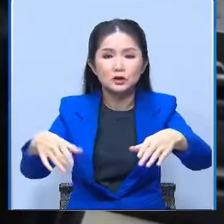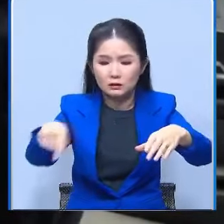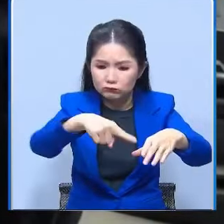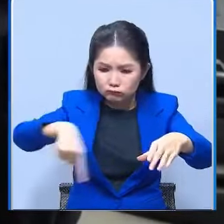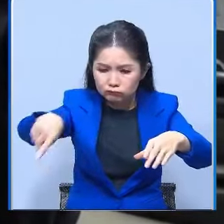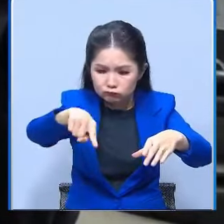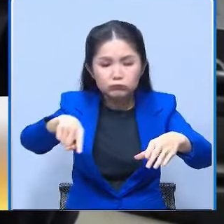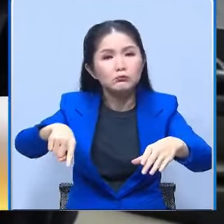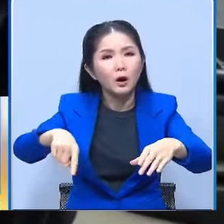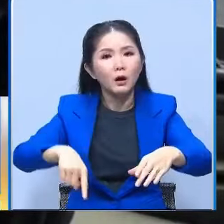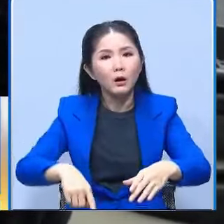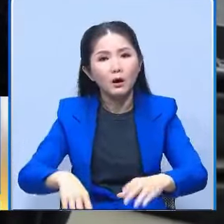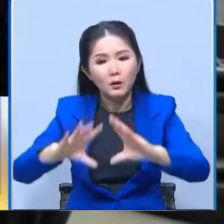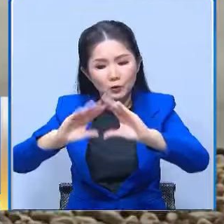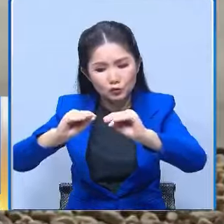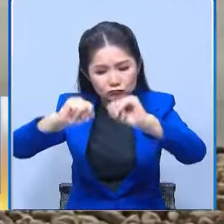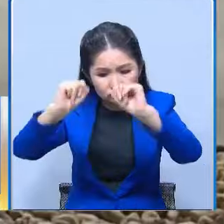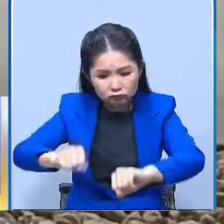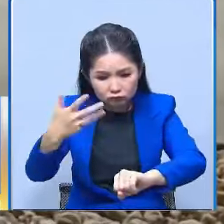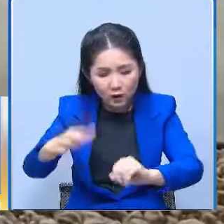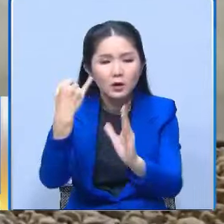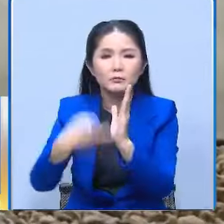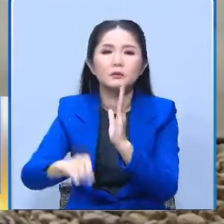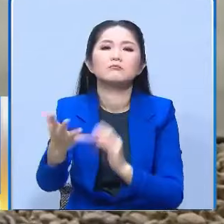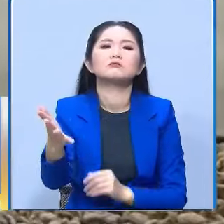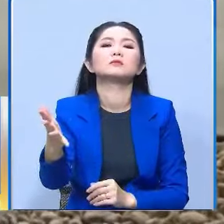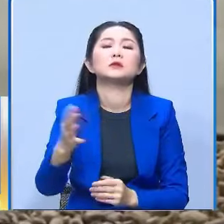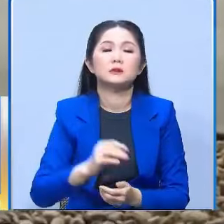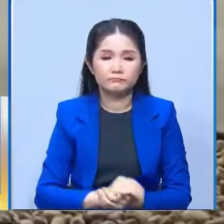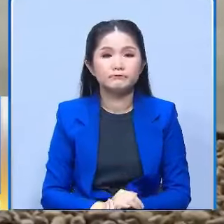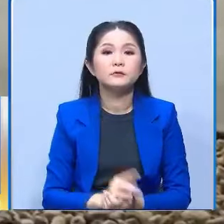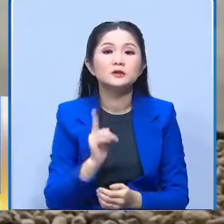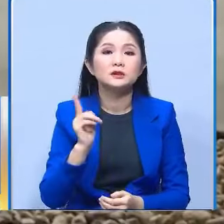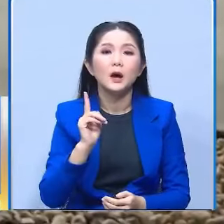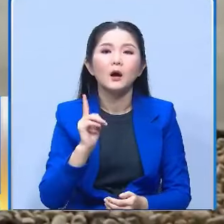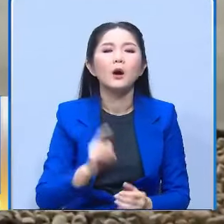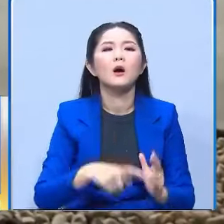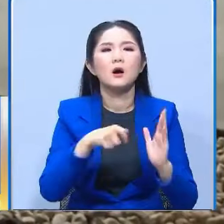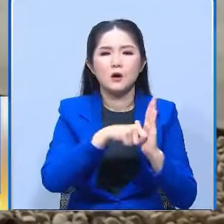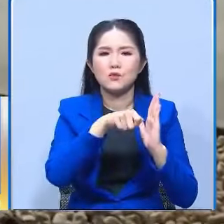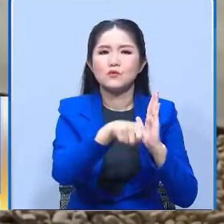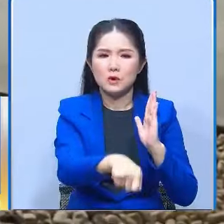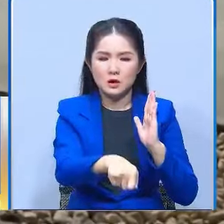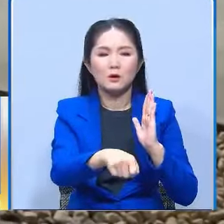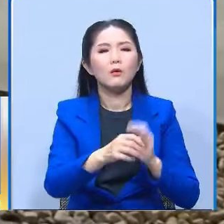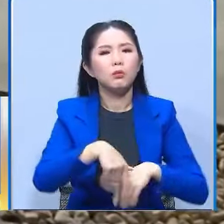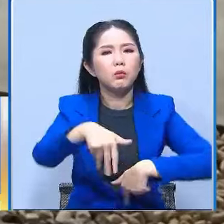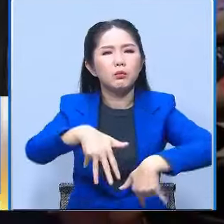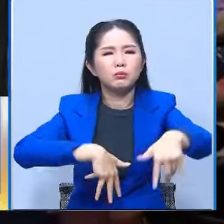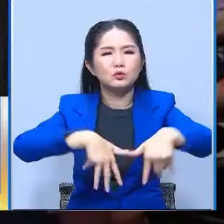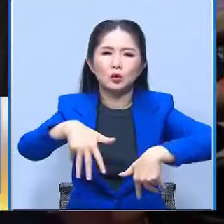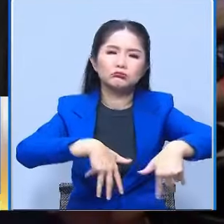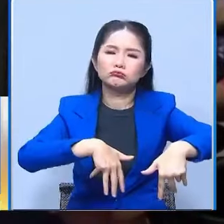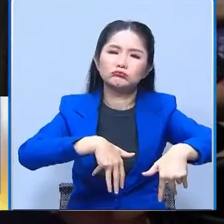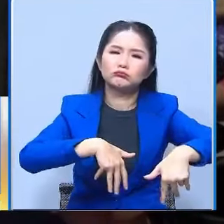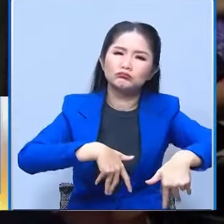หตุเกิดขึ้นแบบนี้ค่ะตัวแทนชาวบ้านในชุมชนรอบวัดดงเค็งอำเภอประทายจังหวัดนครราชสีมาร้องเรียนเรื่องการก่อสร้างอาค